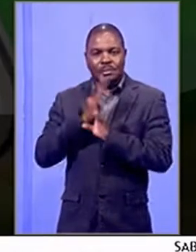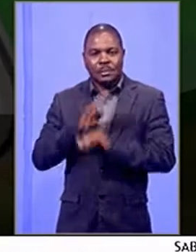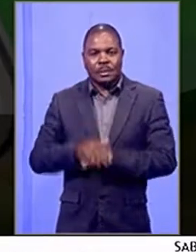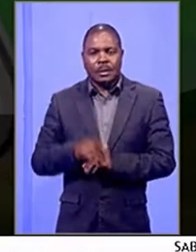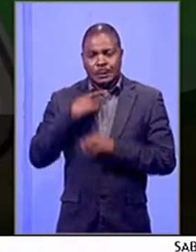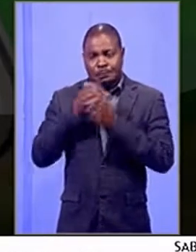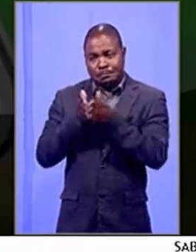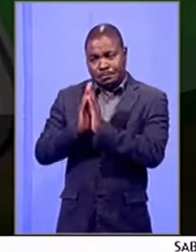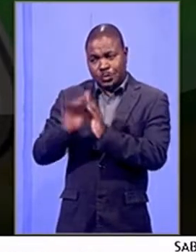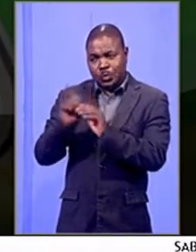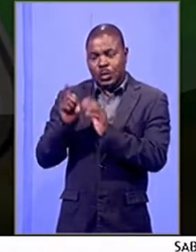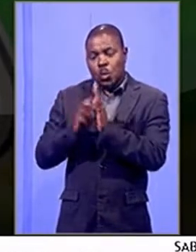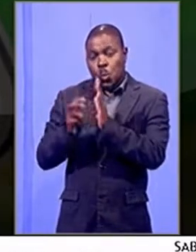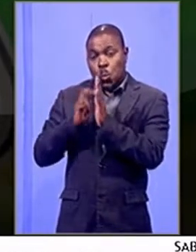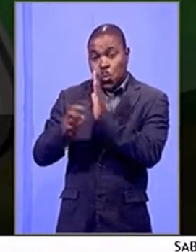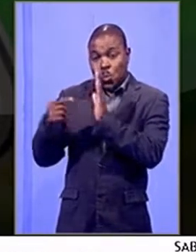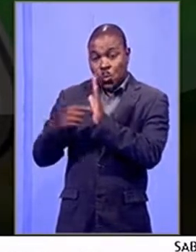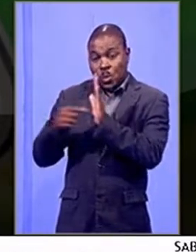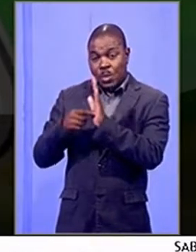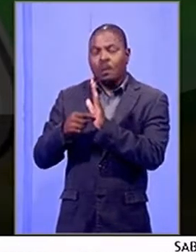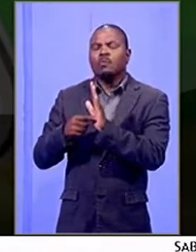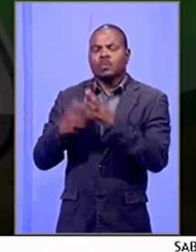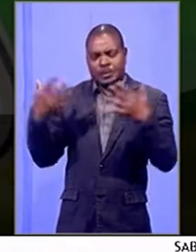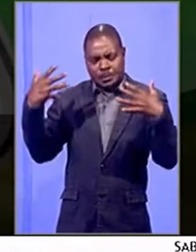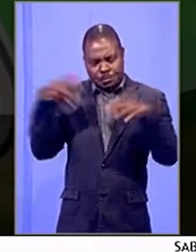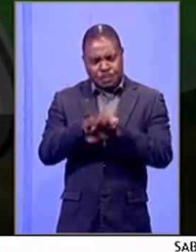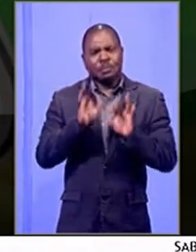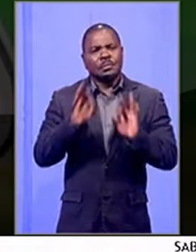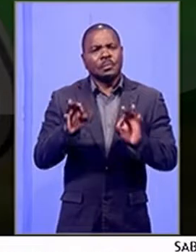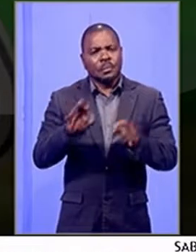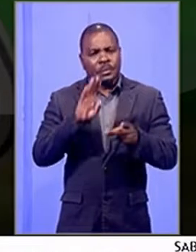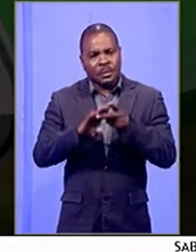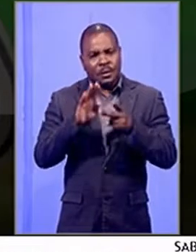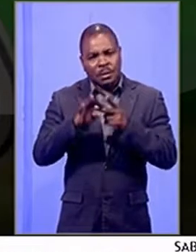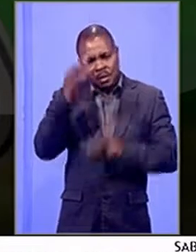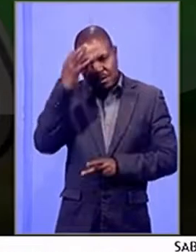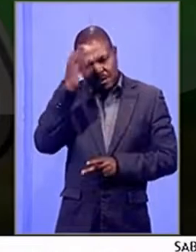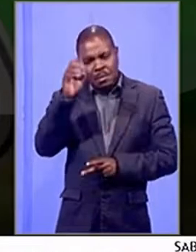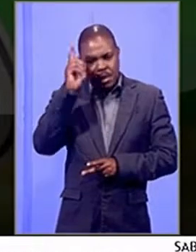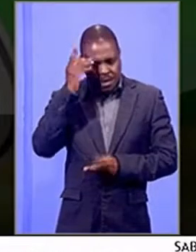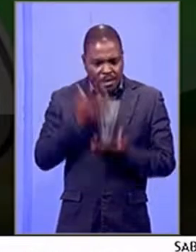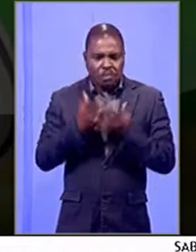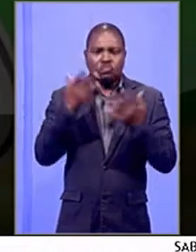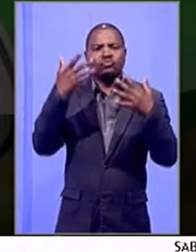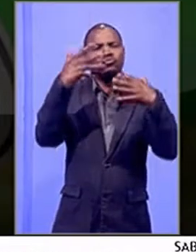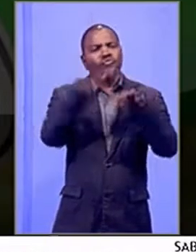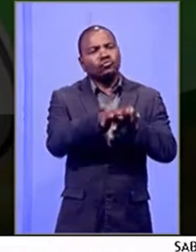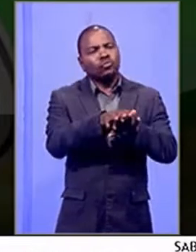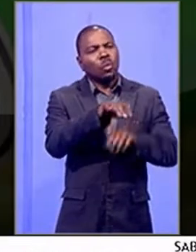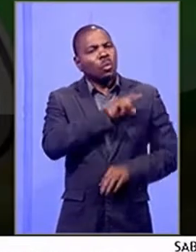kopa gore molao o wa step aside o diragale mme puso e tsenye molao o ka gonne go